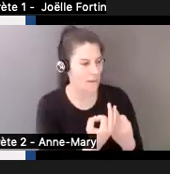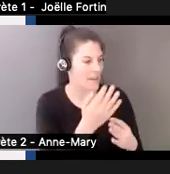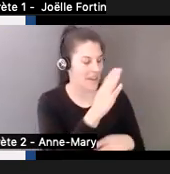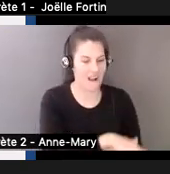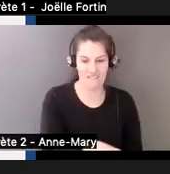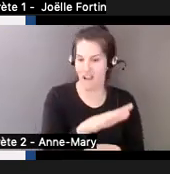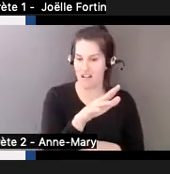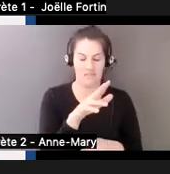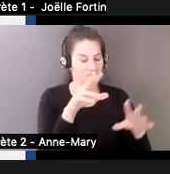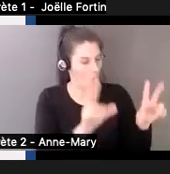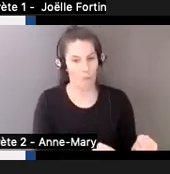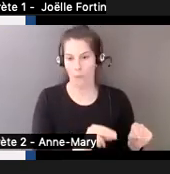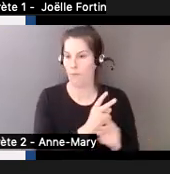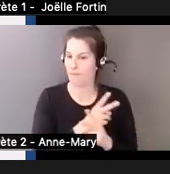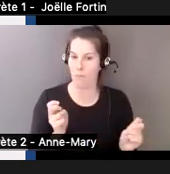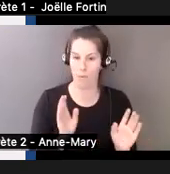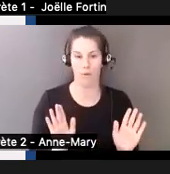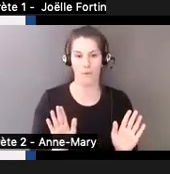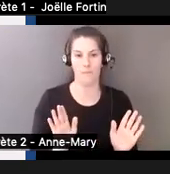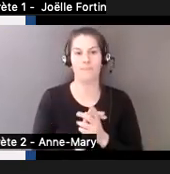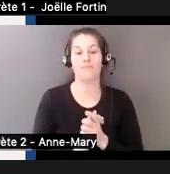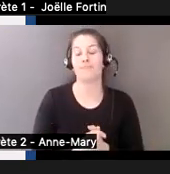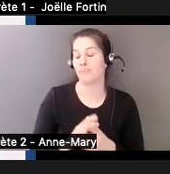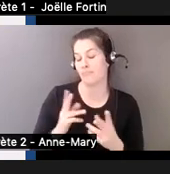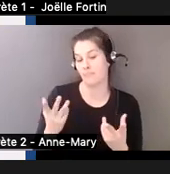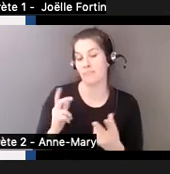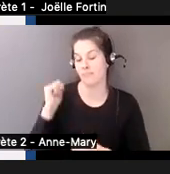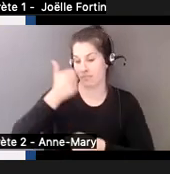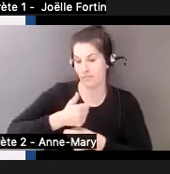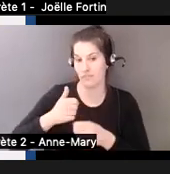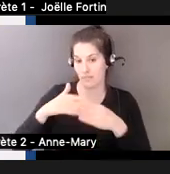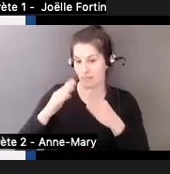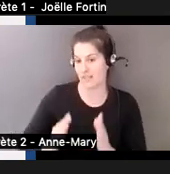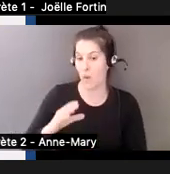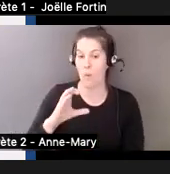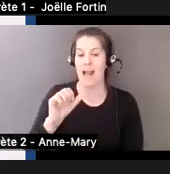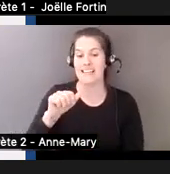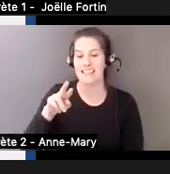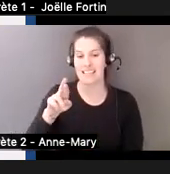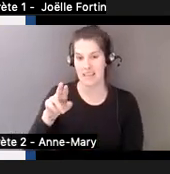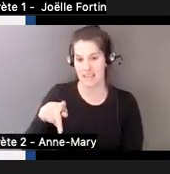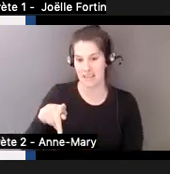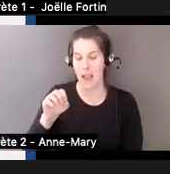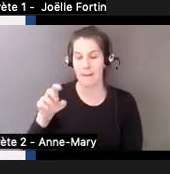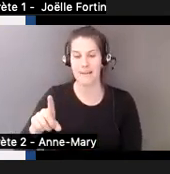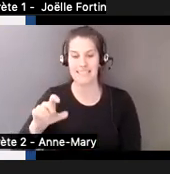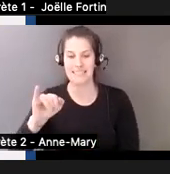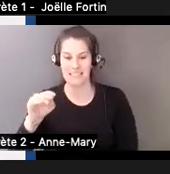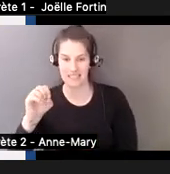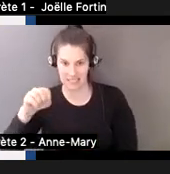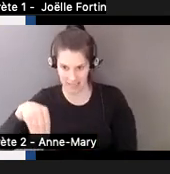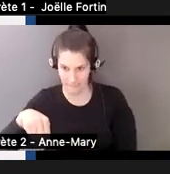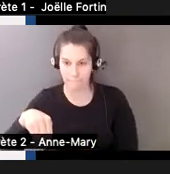Carpe Diem, où on s'est rendu compte que ce qu'on rêvait, ça existait. Donc à partir de ce moment-là, il n'y avait plus de